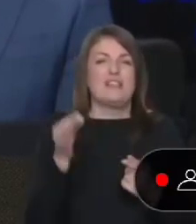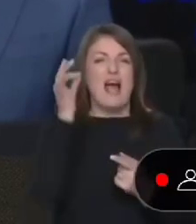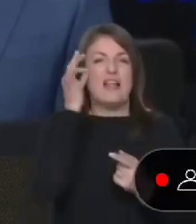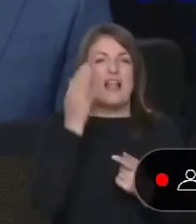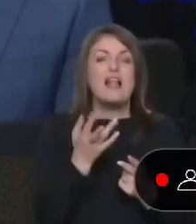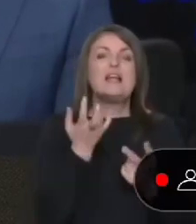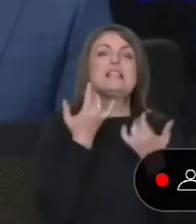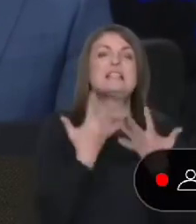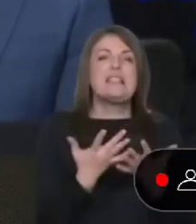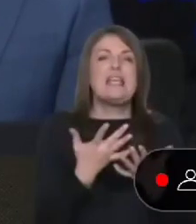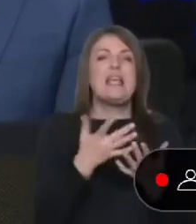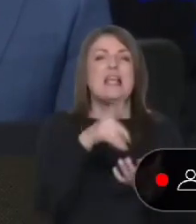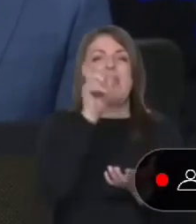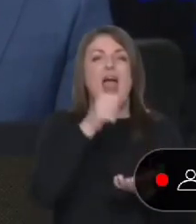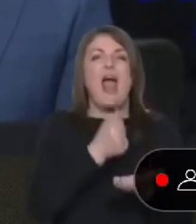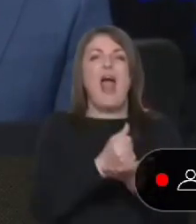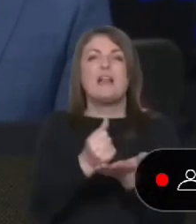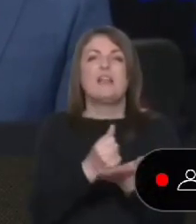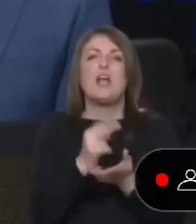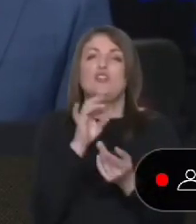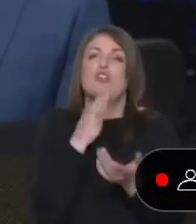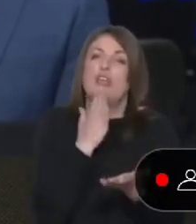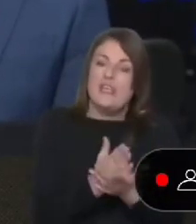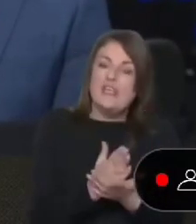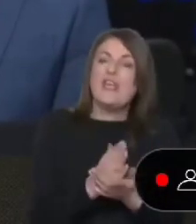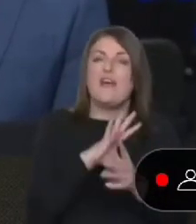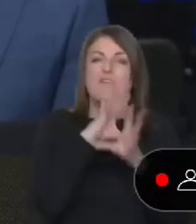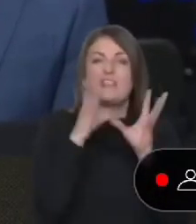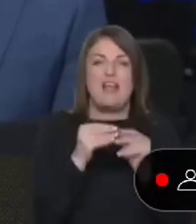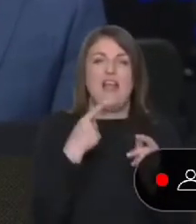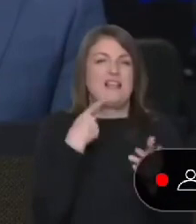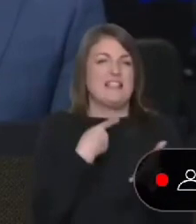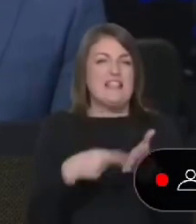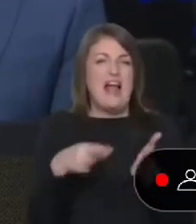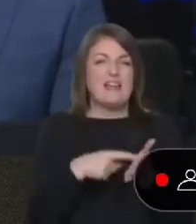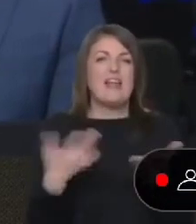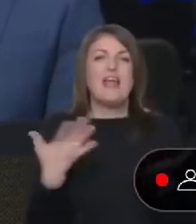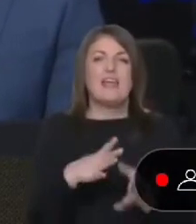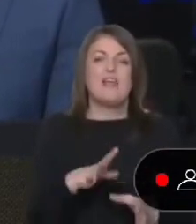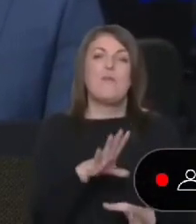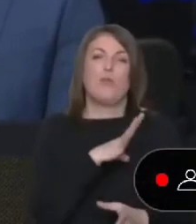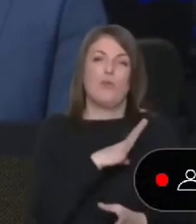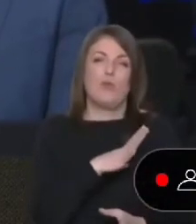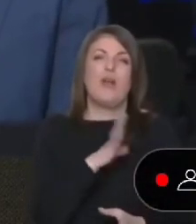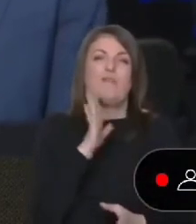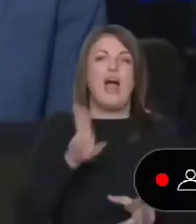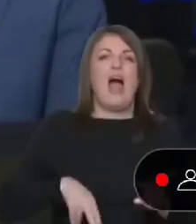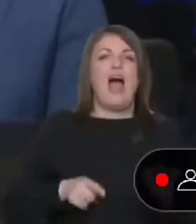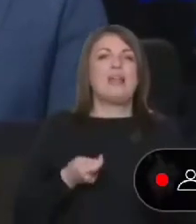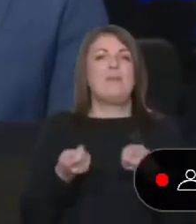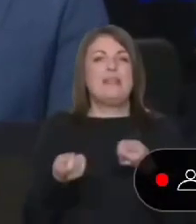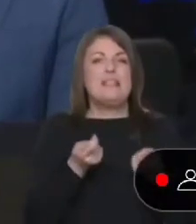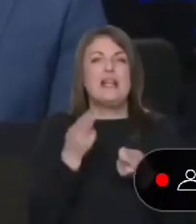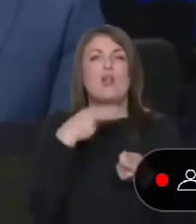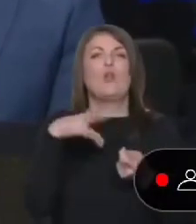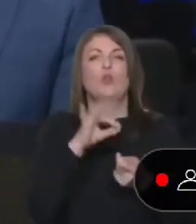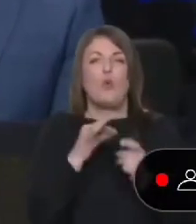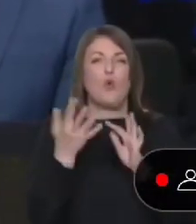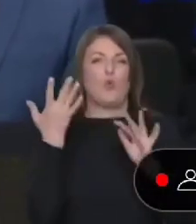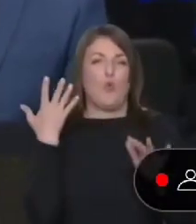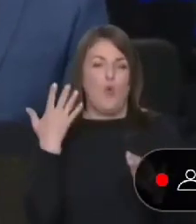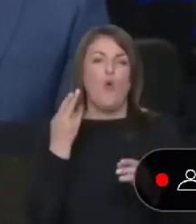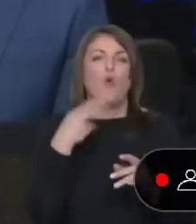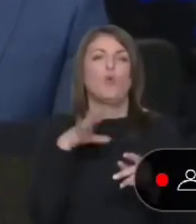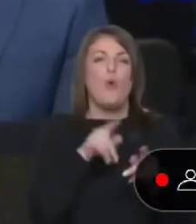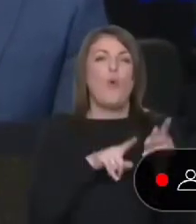Скільки з них от є чи є в вірніше зрадники які були в адміністрації до того до